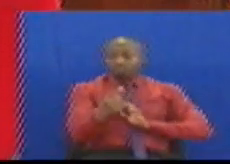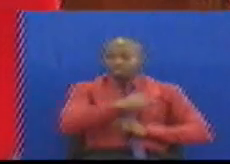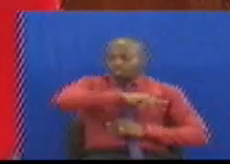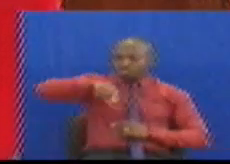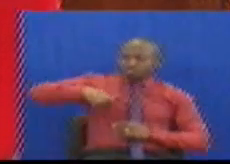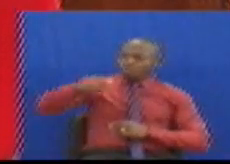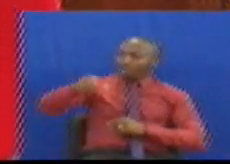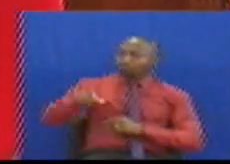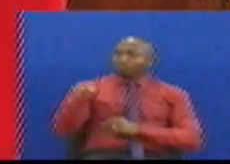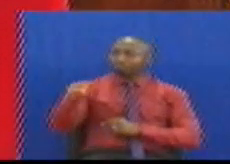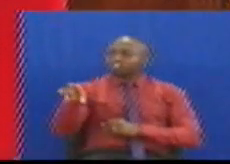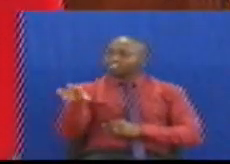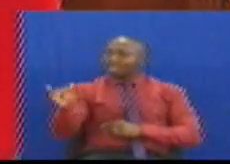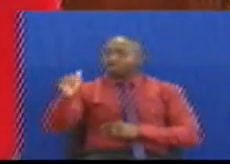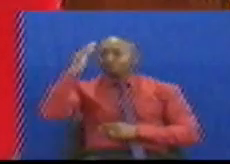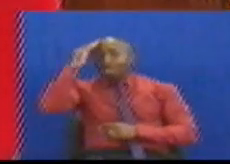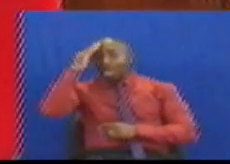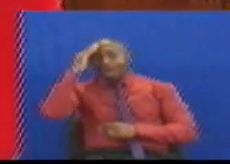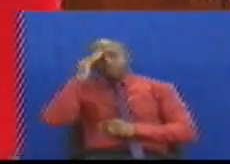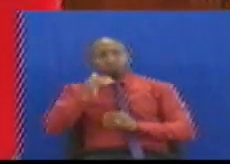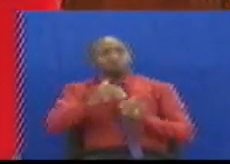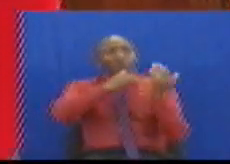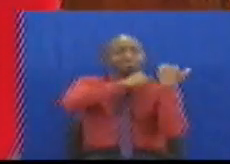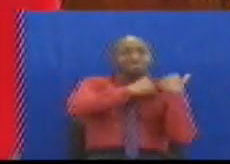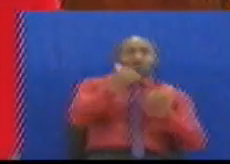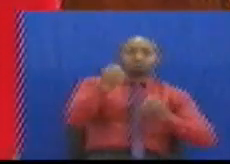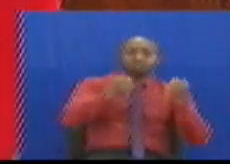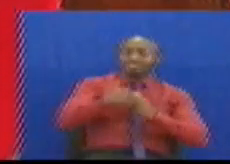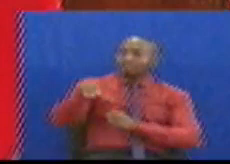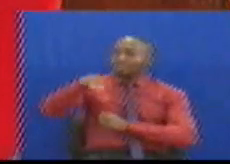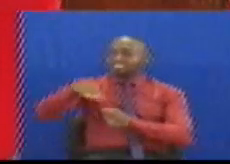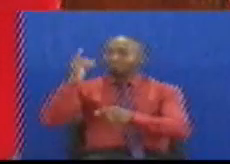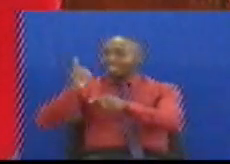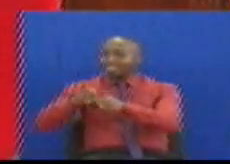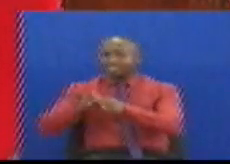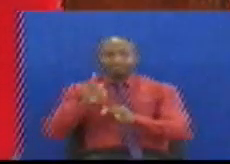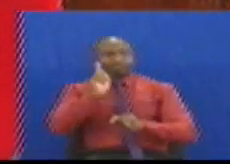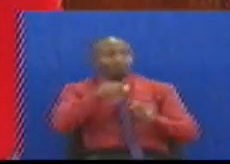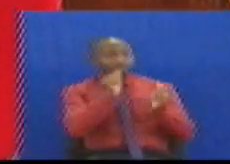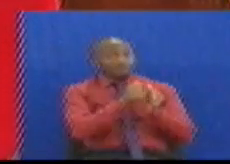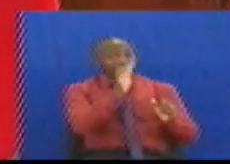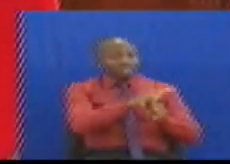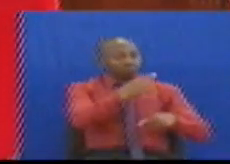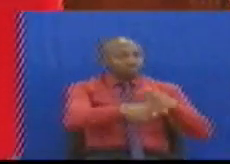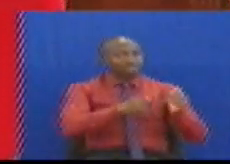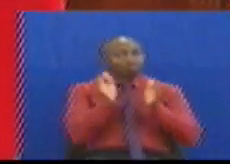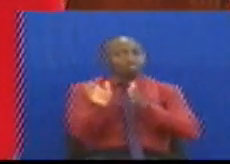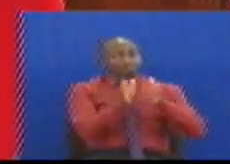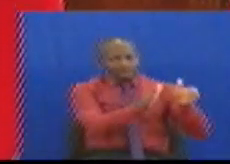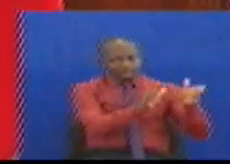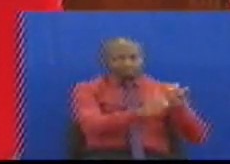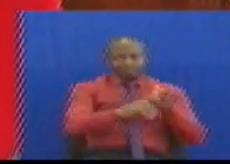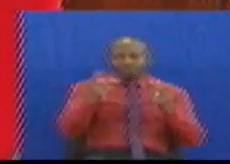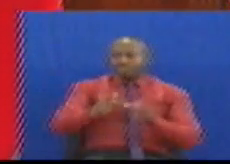Mchinga tujue sasa tunawajibika kwa mkurugenzi wa manispaa ya Lindi, kwa sababu kuna mambo mengi ya kuela ya kujipanga. Lakini Mheshimiwa Naibu